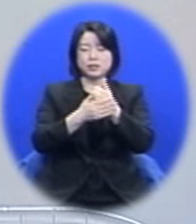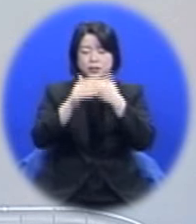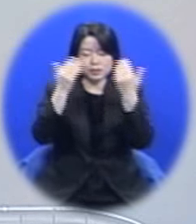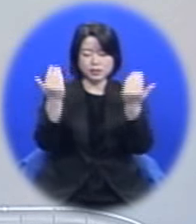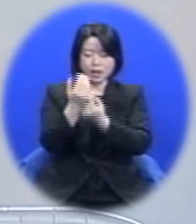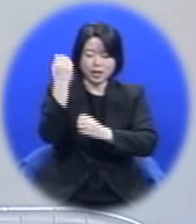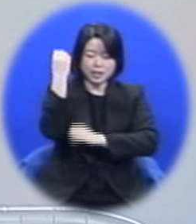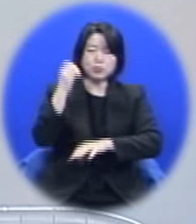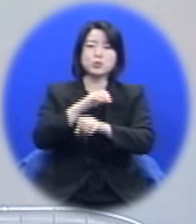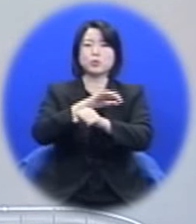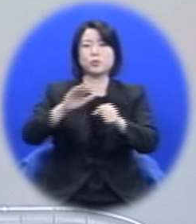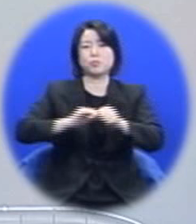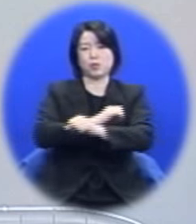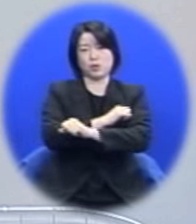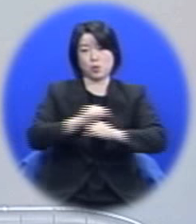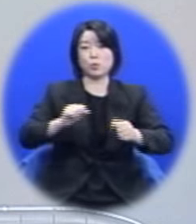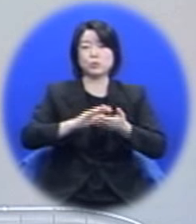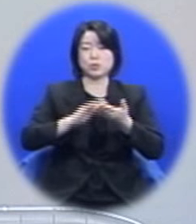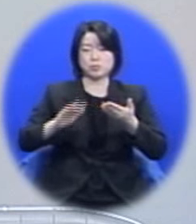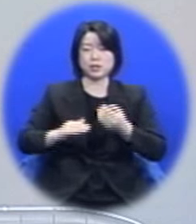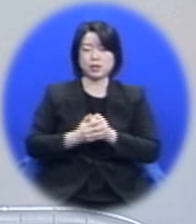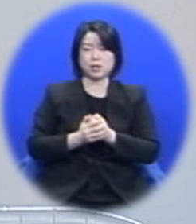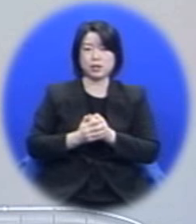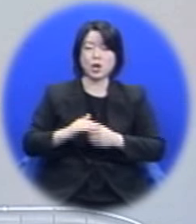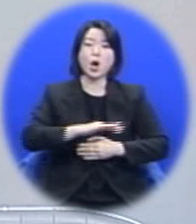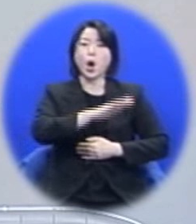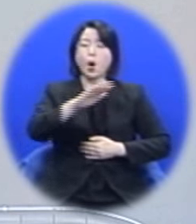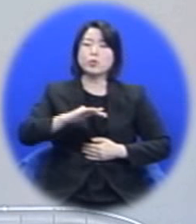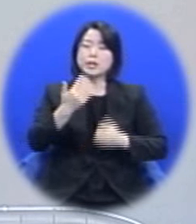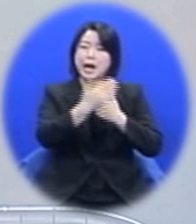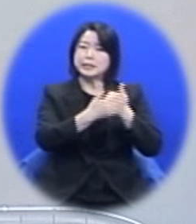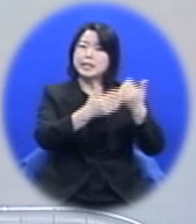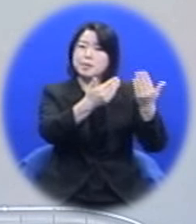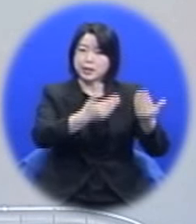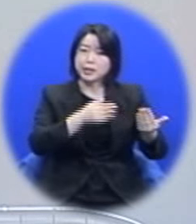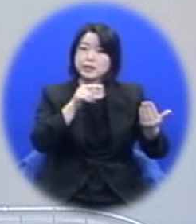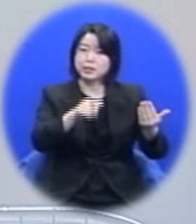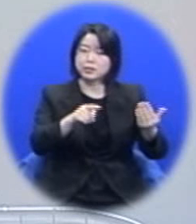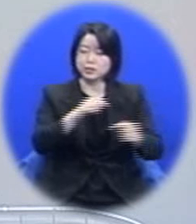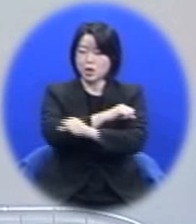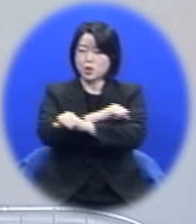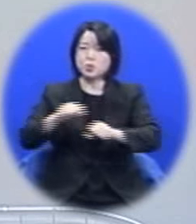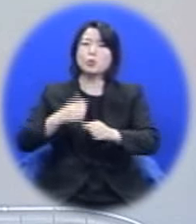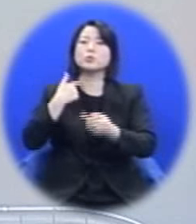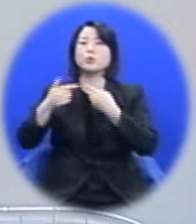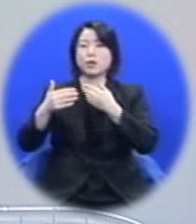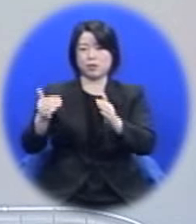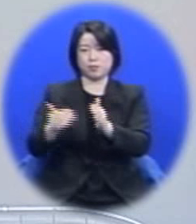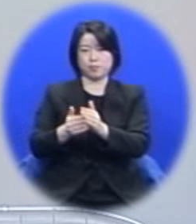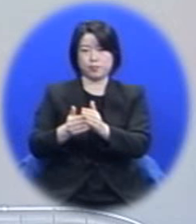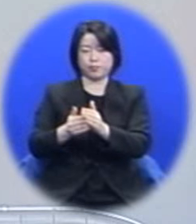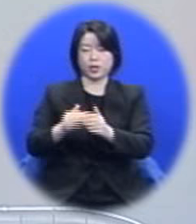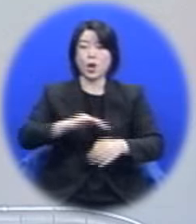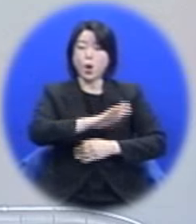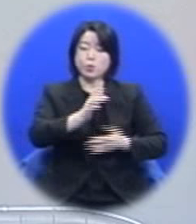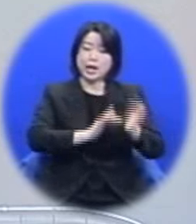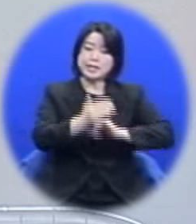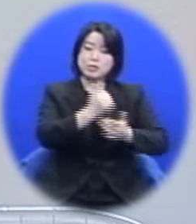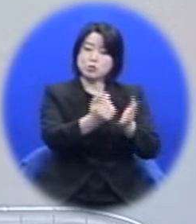여러분, 우리가 예수님을 믿었다는 말은 용서를 경험했다는 것. 우리가 예수님을 만났다는